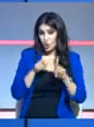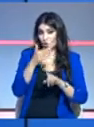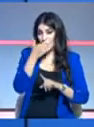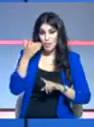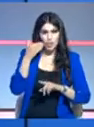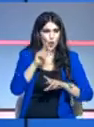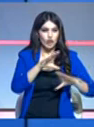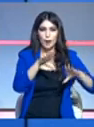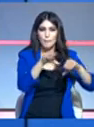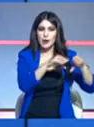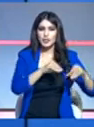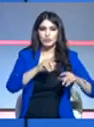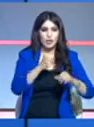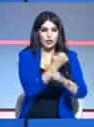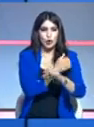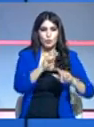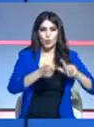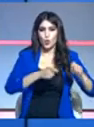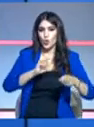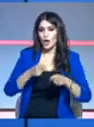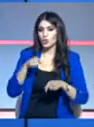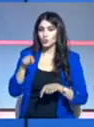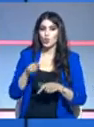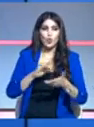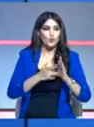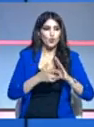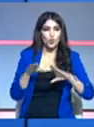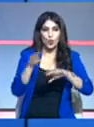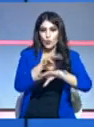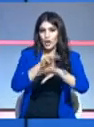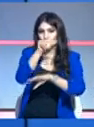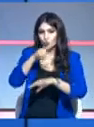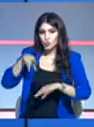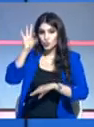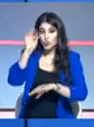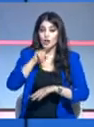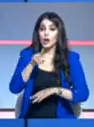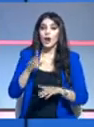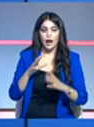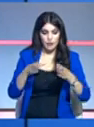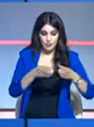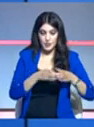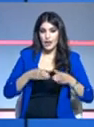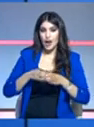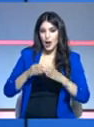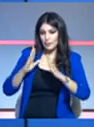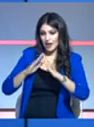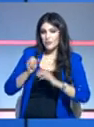التلقيح مسكره، وقلنا نحن اونيتي ديبلوي في كامل ولايات الجمهوريه باش نعملوا دور المسنين